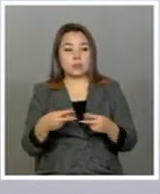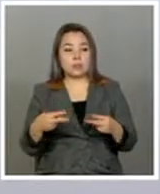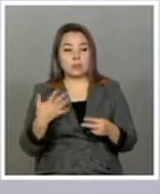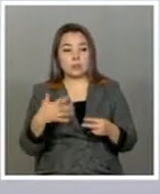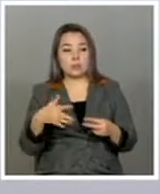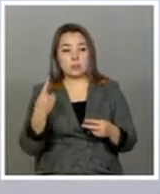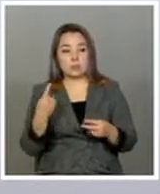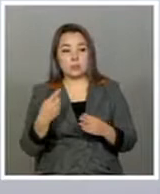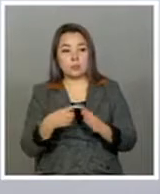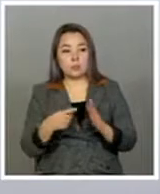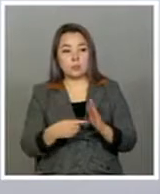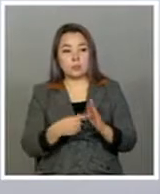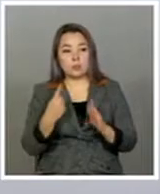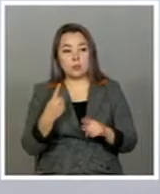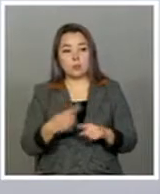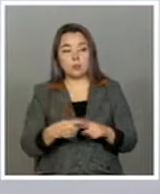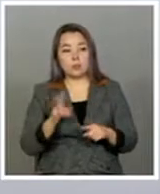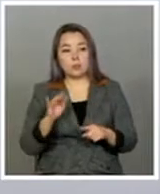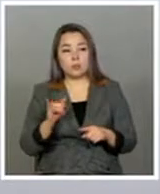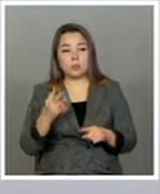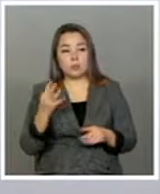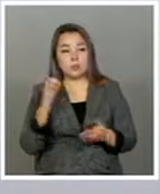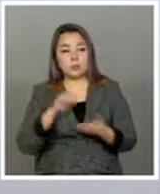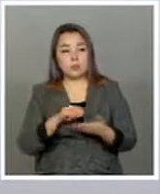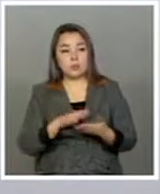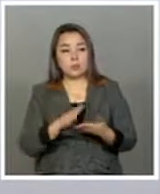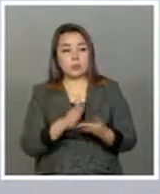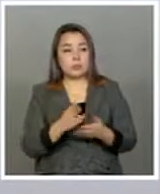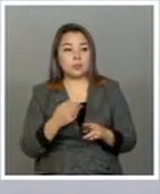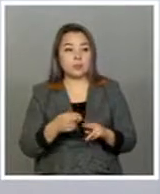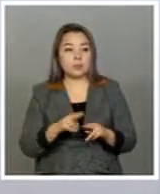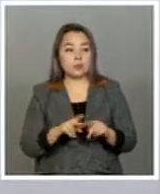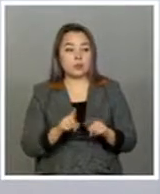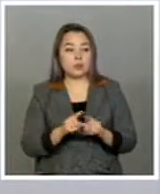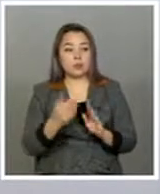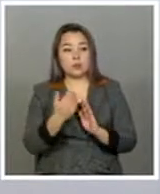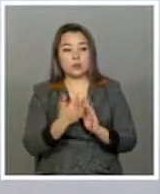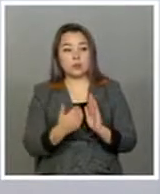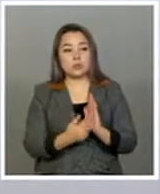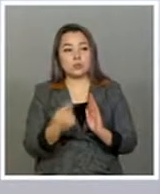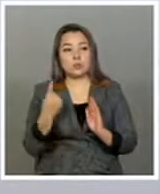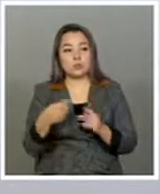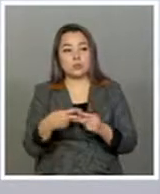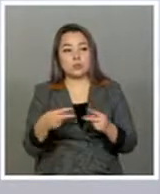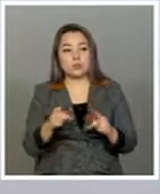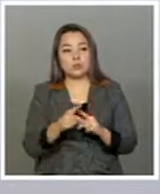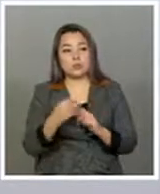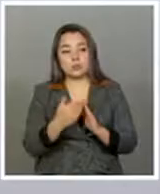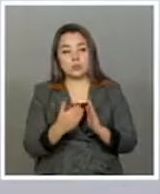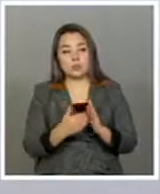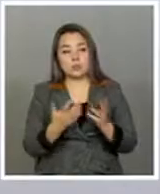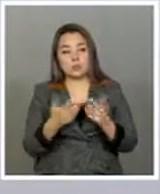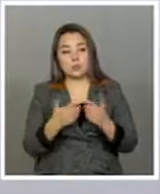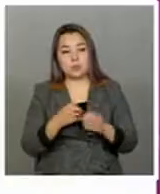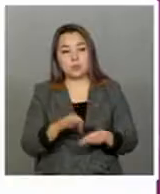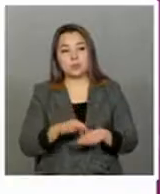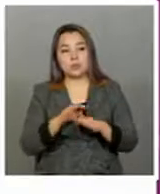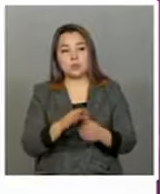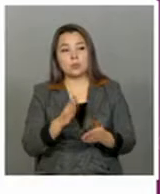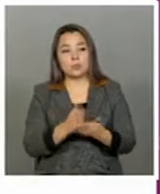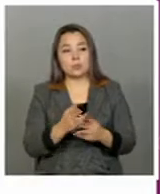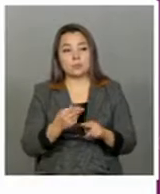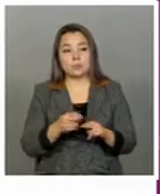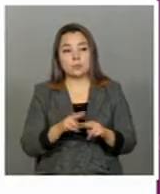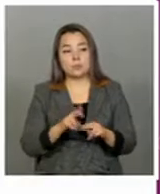51 бөлінген 1 қосылған Q-дің 4 дәрежесі. Бұл жерде жүйенің бірінші теңдеуі арқылы есептеу жүргізіліп тұр.